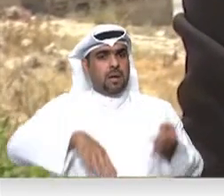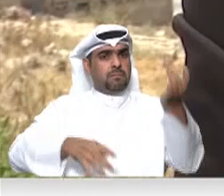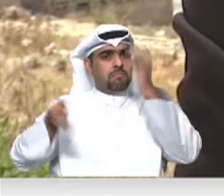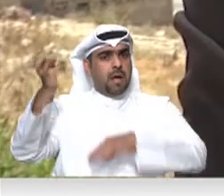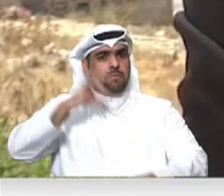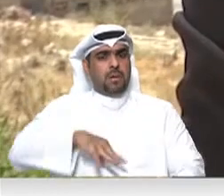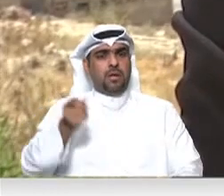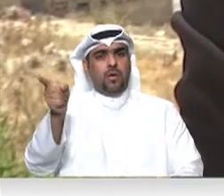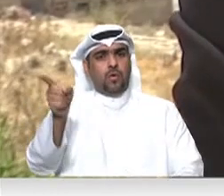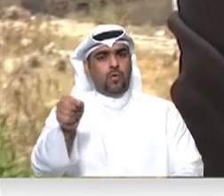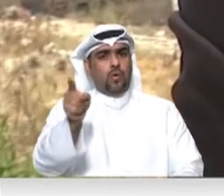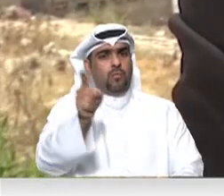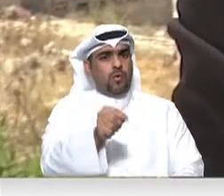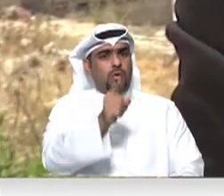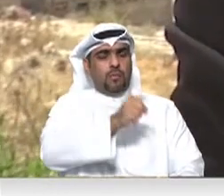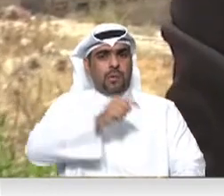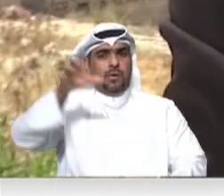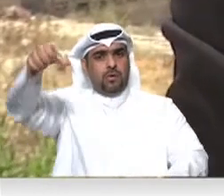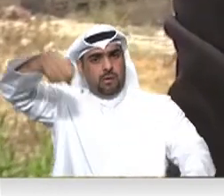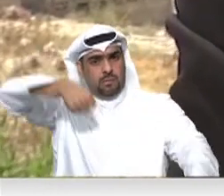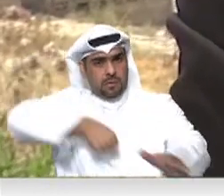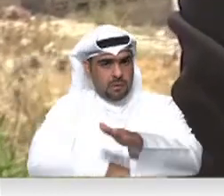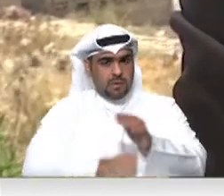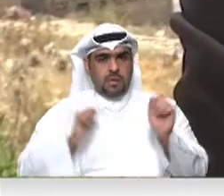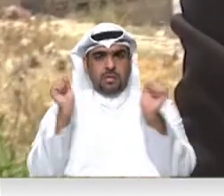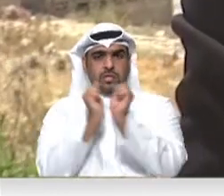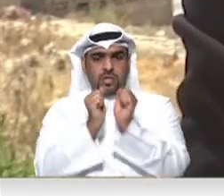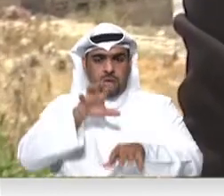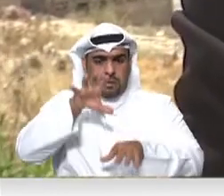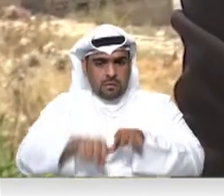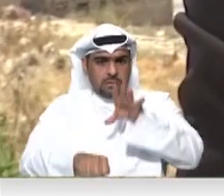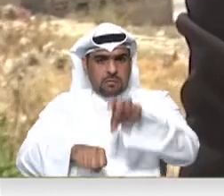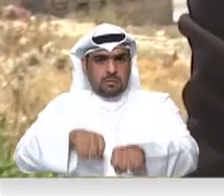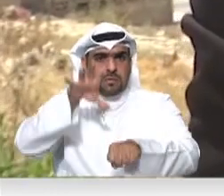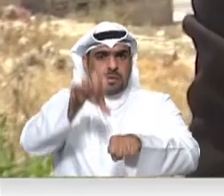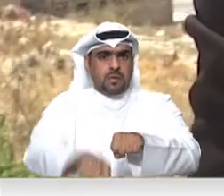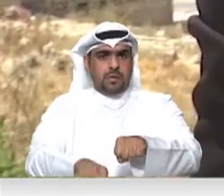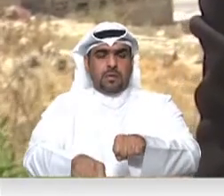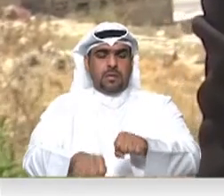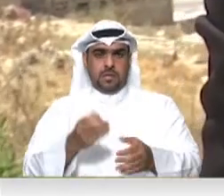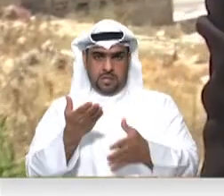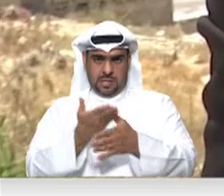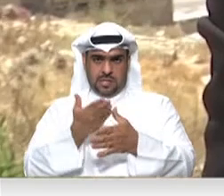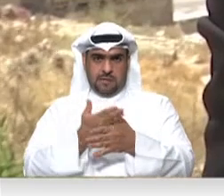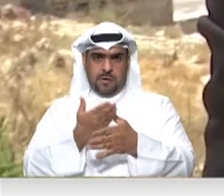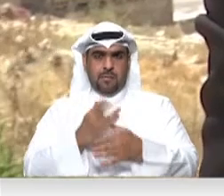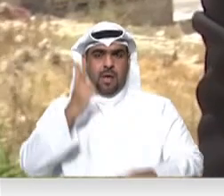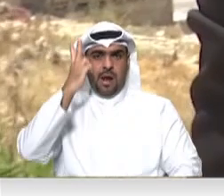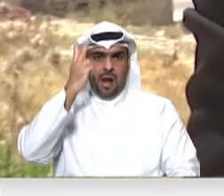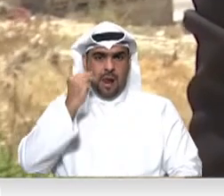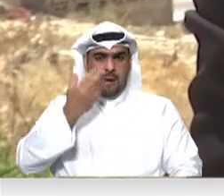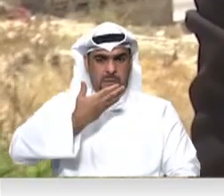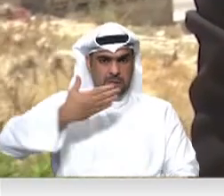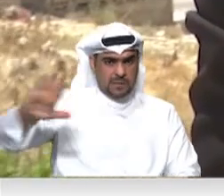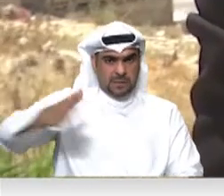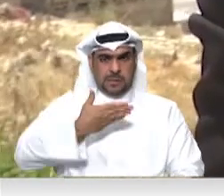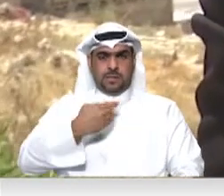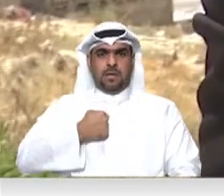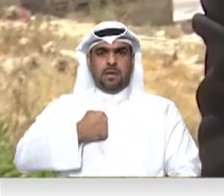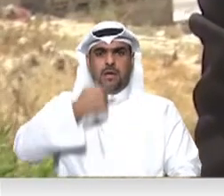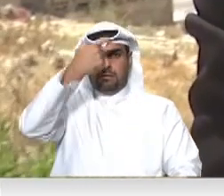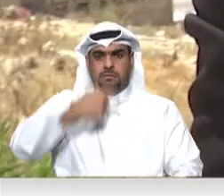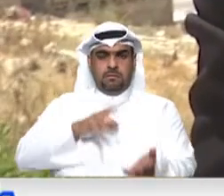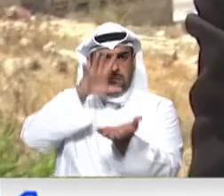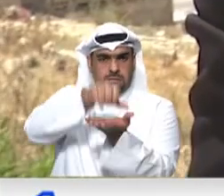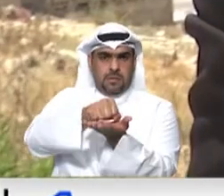المتمثلة بالاغتيال والاعتقال والاستيطان وفرض وقائع على الأرض لتكريس نظام الفصل العنصري. لتلفزيون دولة